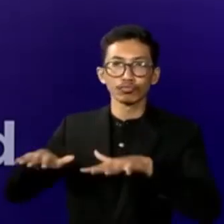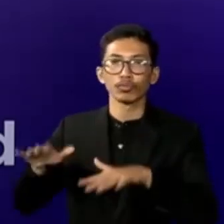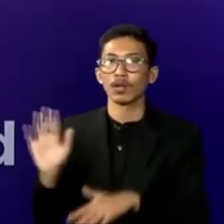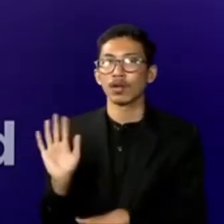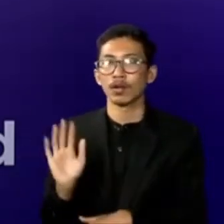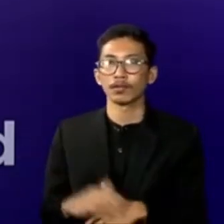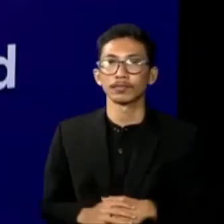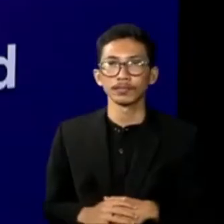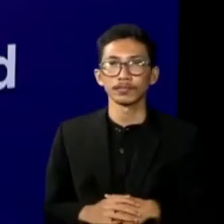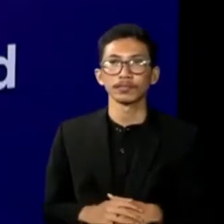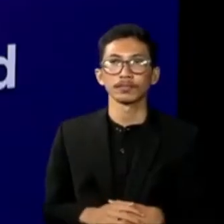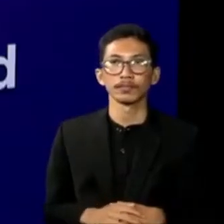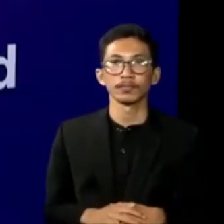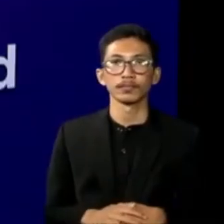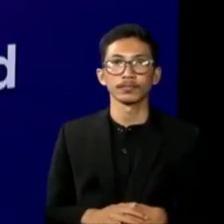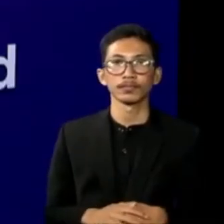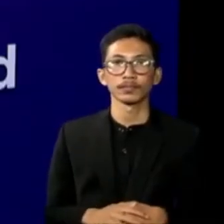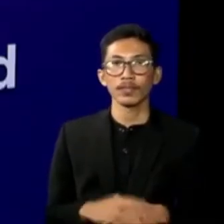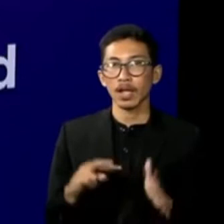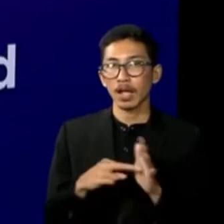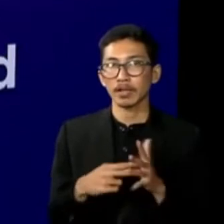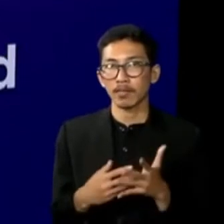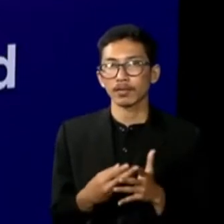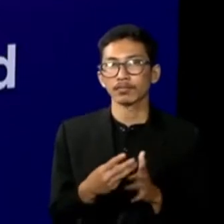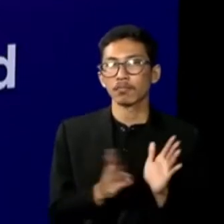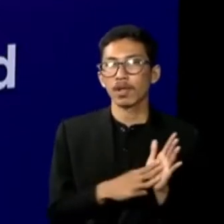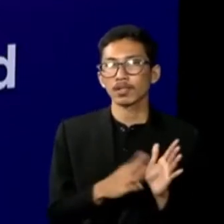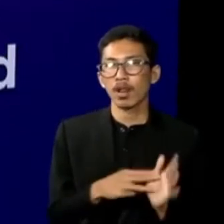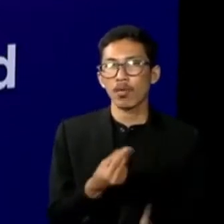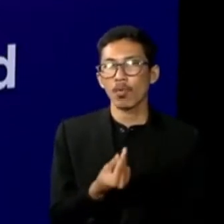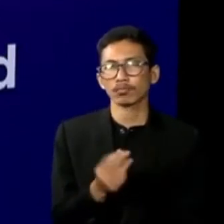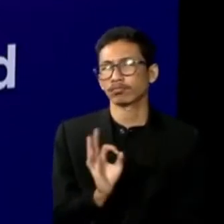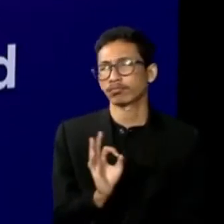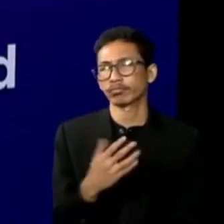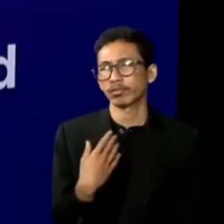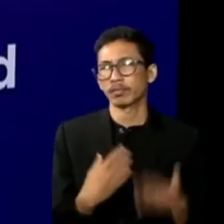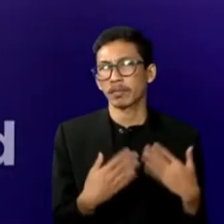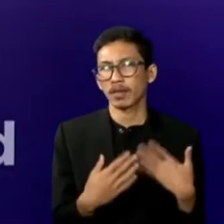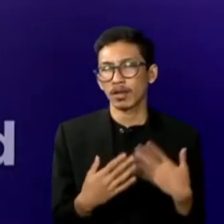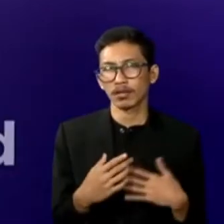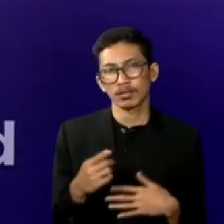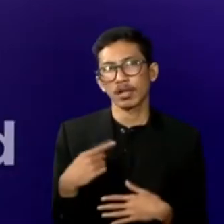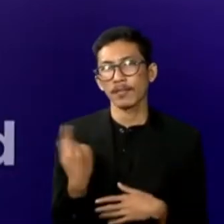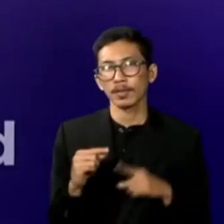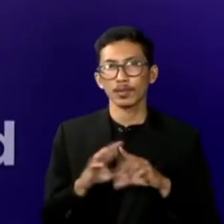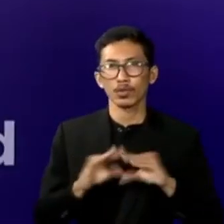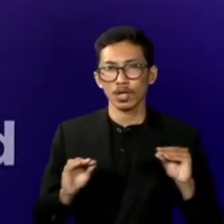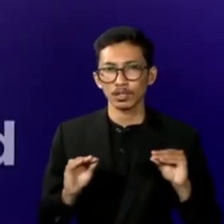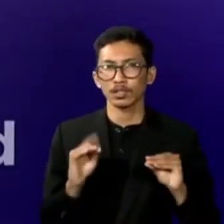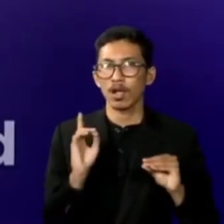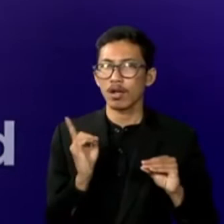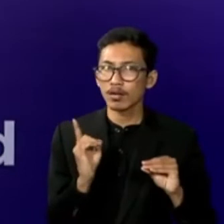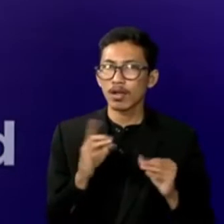jadi semestinya biaya ini bukan lagi menjadi kendala buat masyarakat lebih pelatihan di kita di Satgas sekarang juga sudah